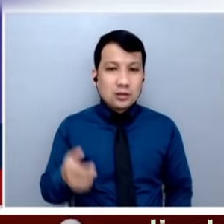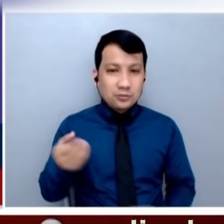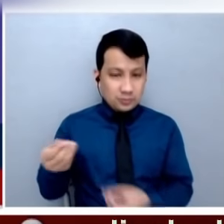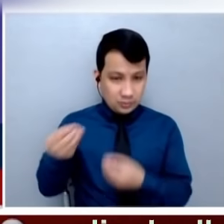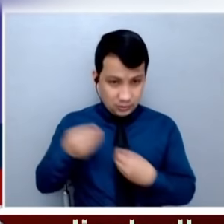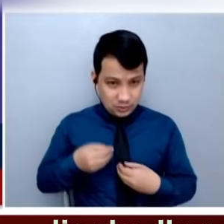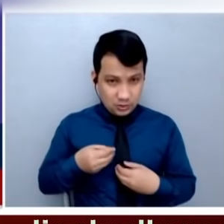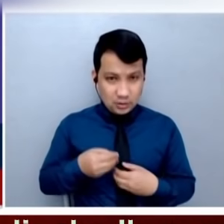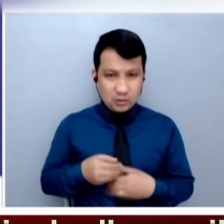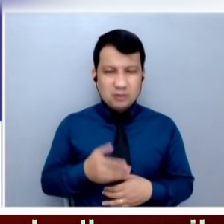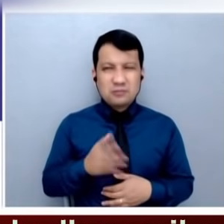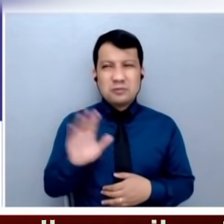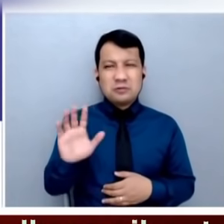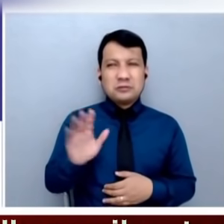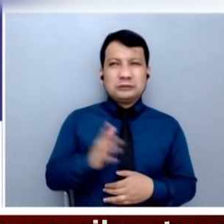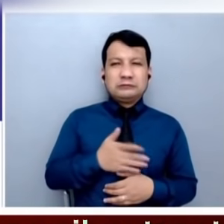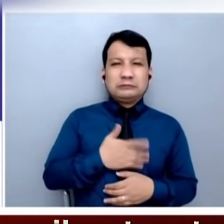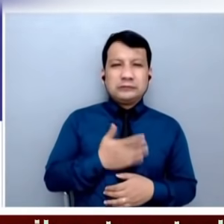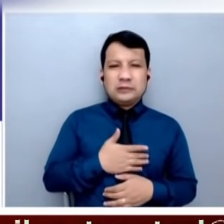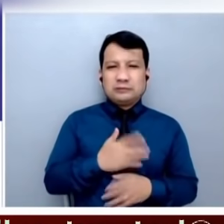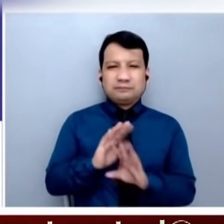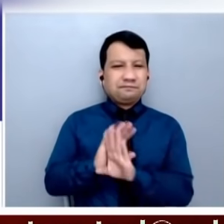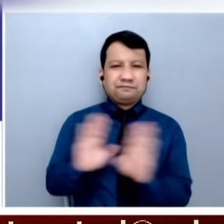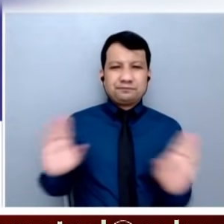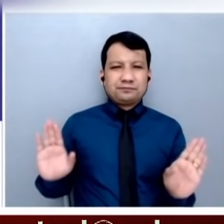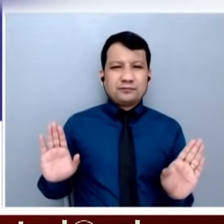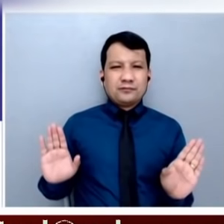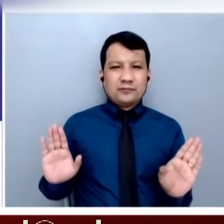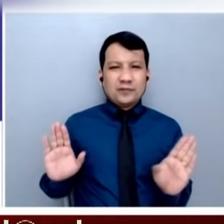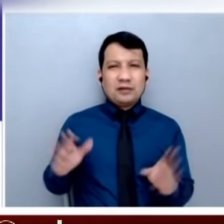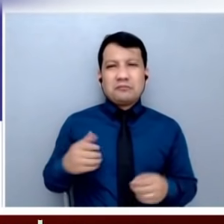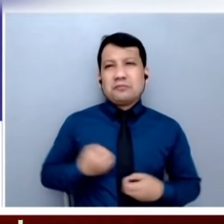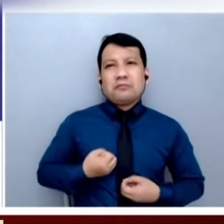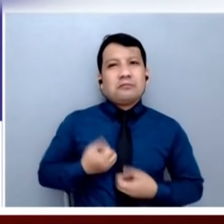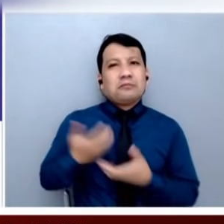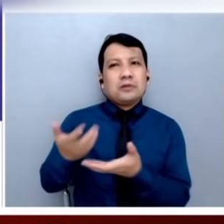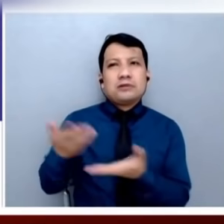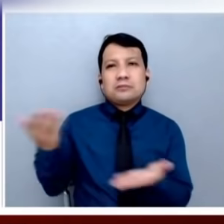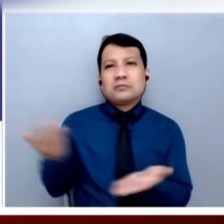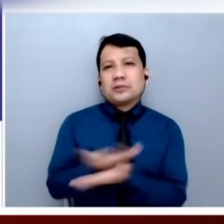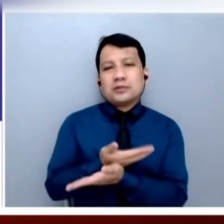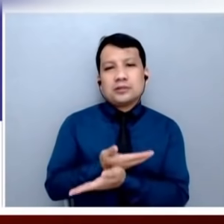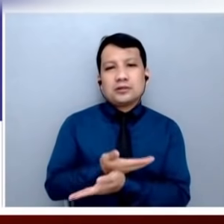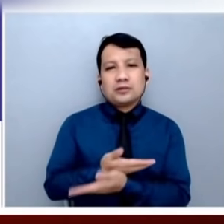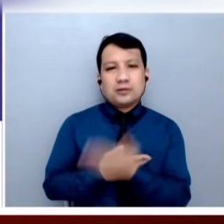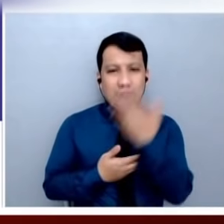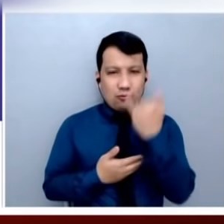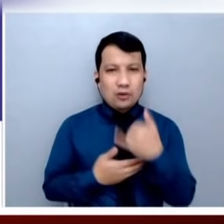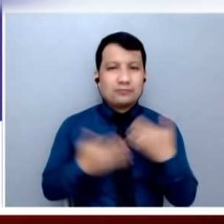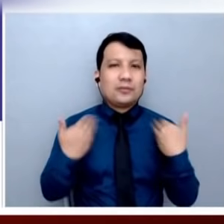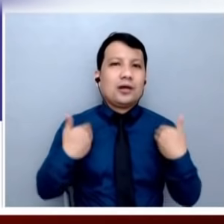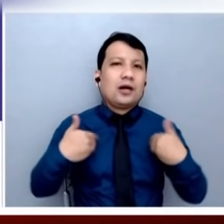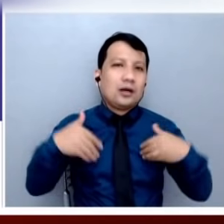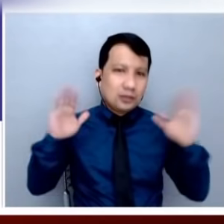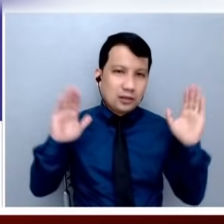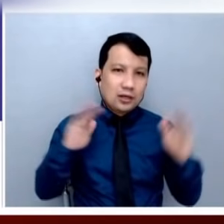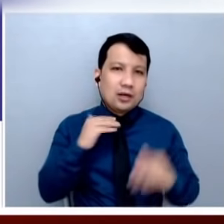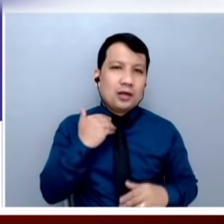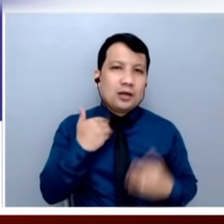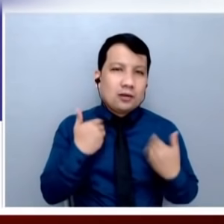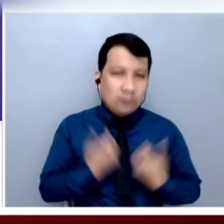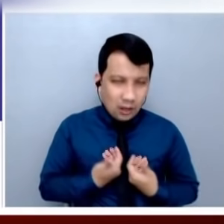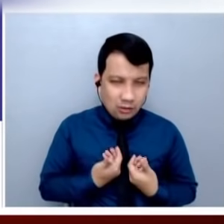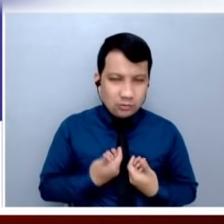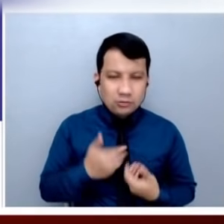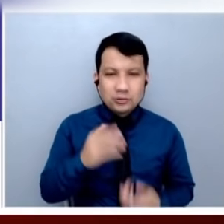akin, parang feeling ko wala na akong mabibigay pa na bago. Kasi drain ako dito sa Barang, napagod ako sa